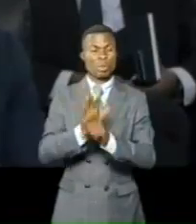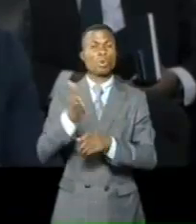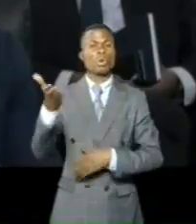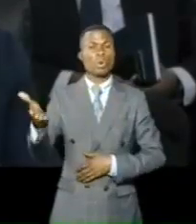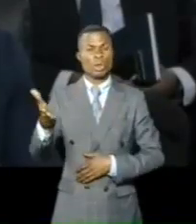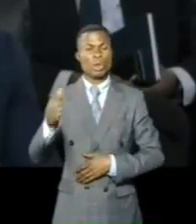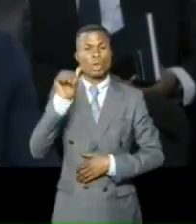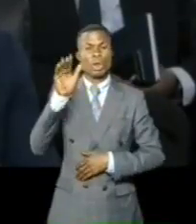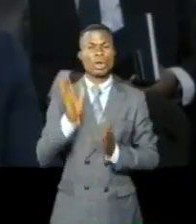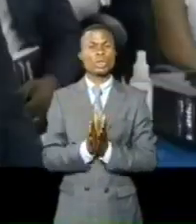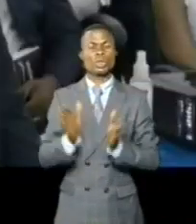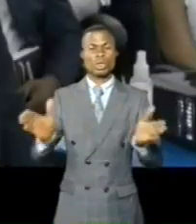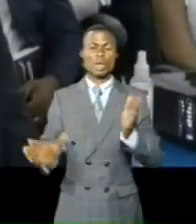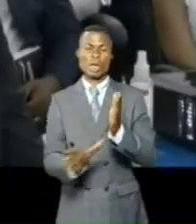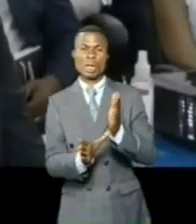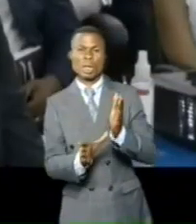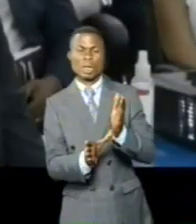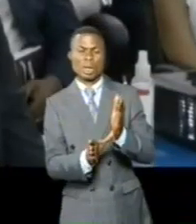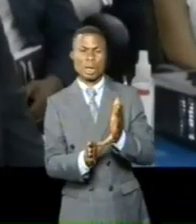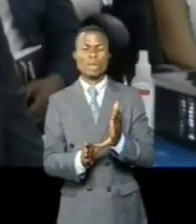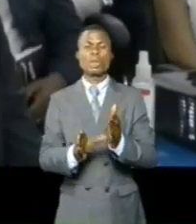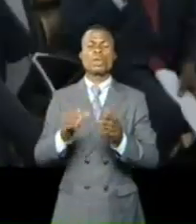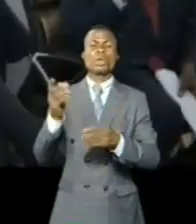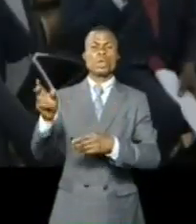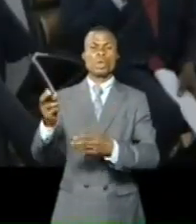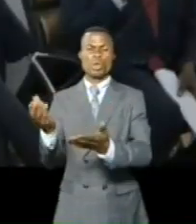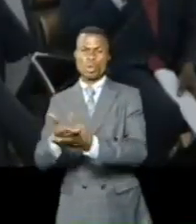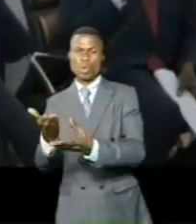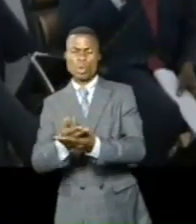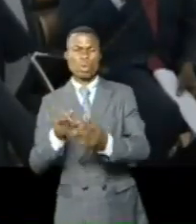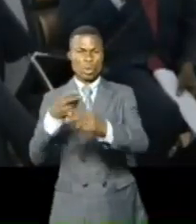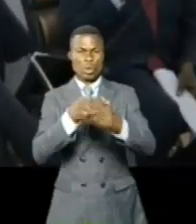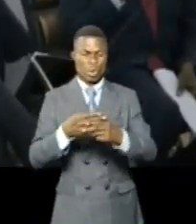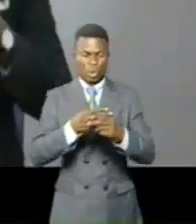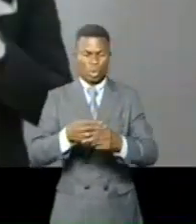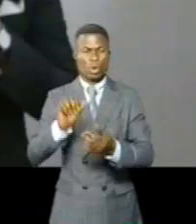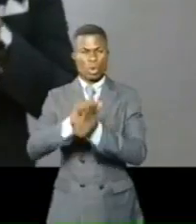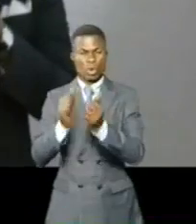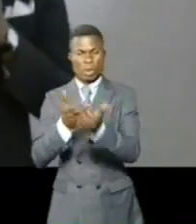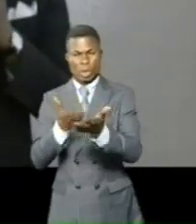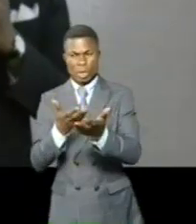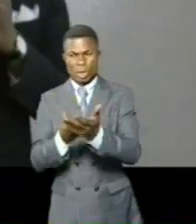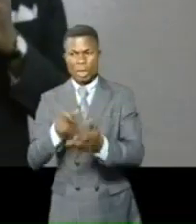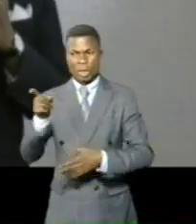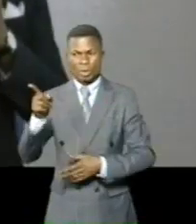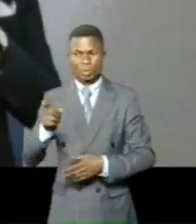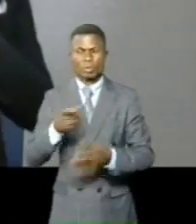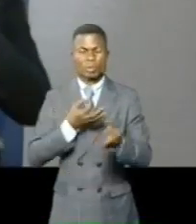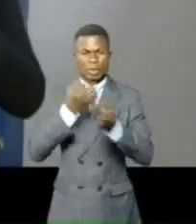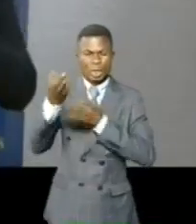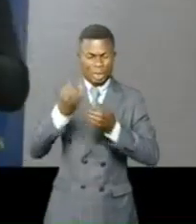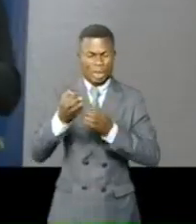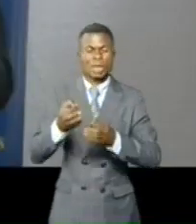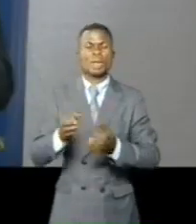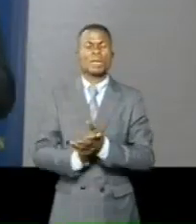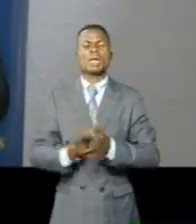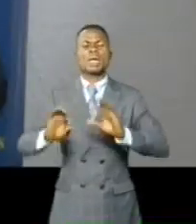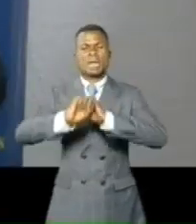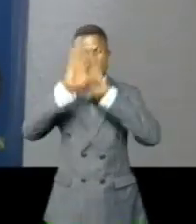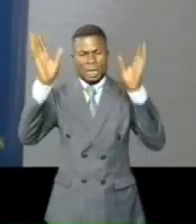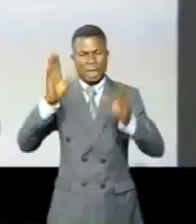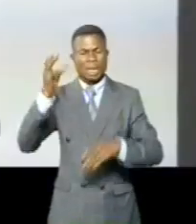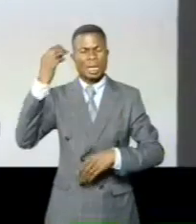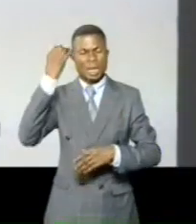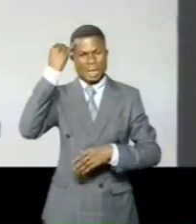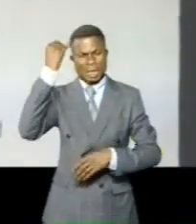Le directeur général par intérim de l'autorité des régulations et de contrôle des assurances, Alain Kaninda, a étalé au ministre les trois axes du